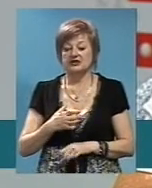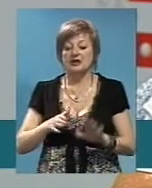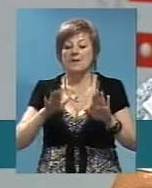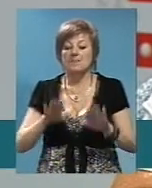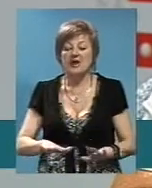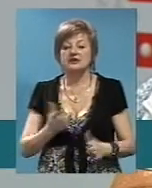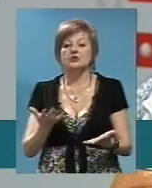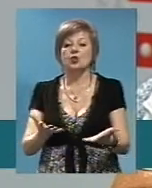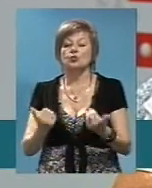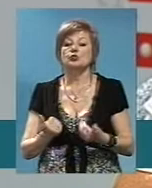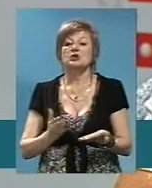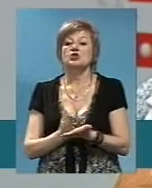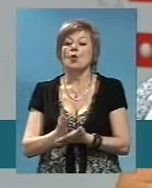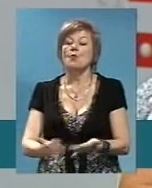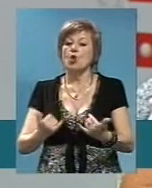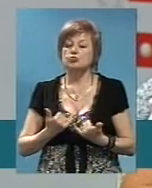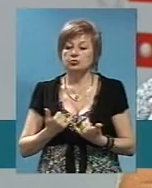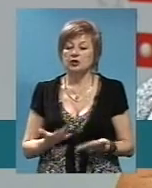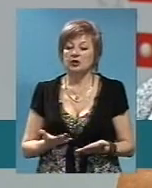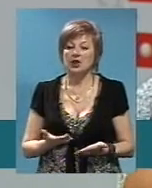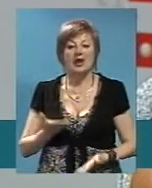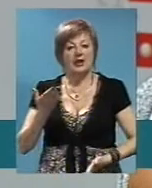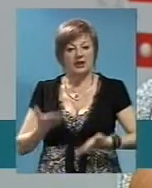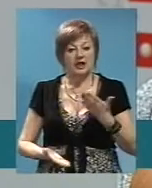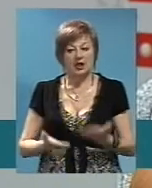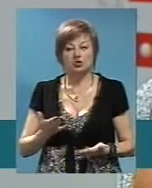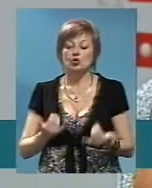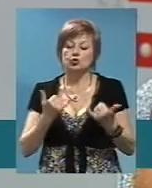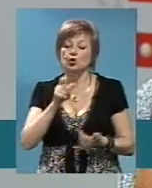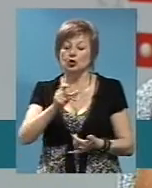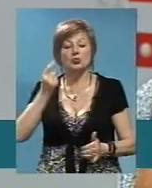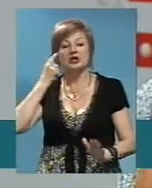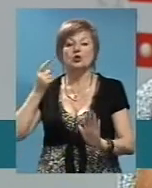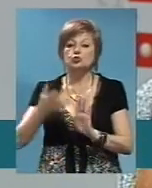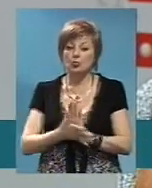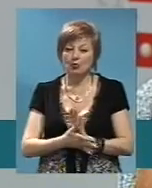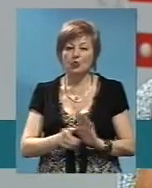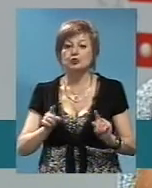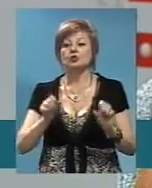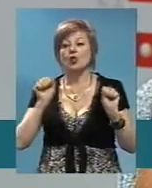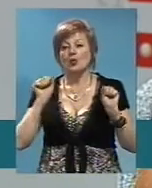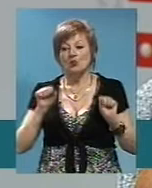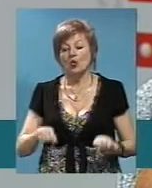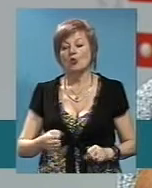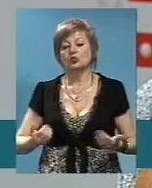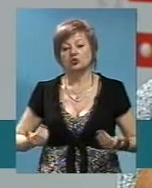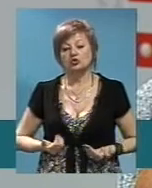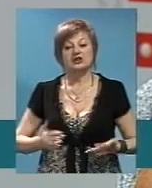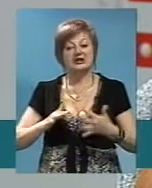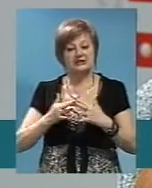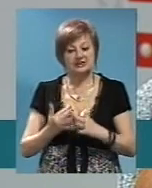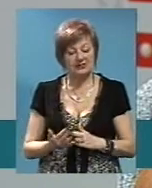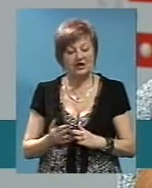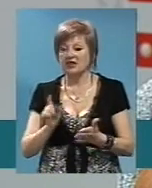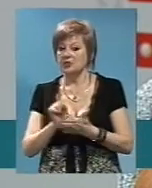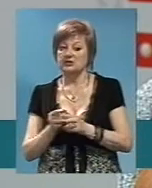він отримає послуги. Так от, якщо сьогодні люди розуміють, що вони можуть жити в селі і не обов'язково